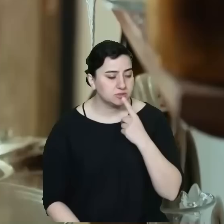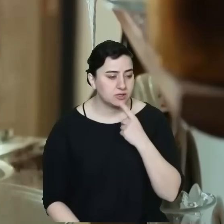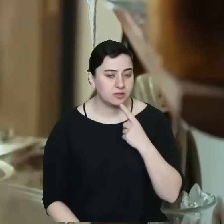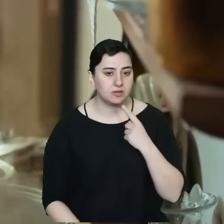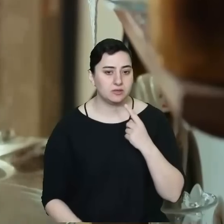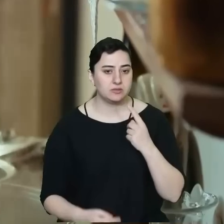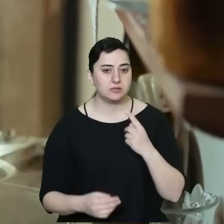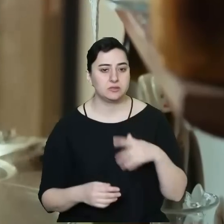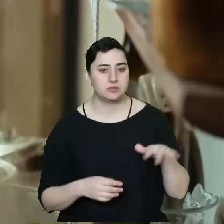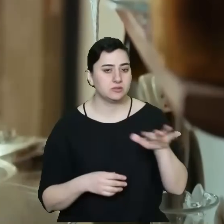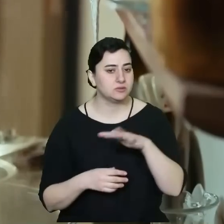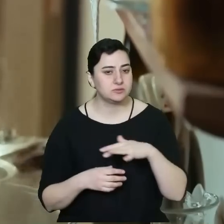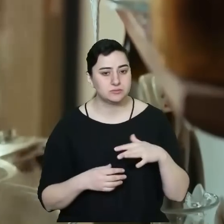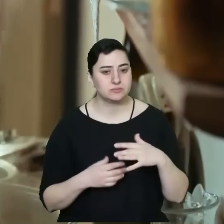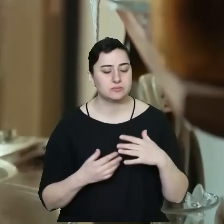Şekerlere